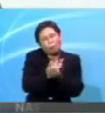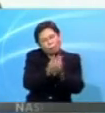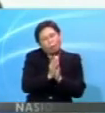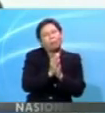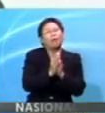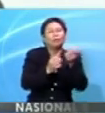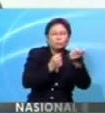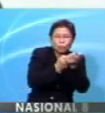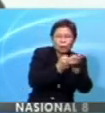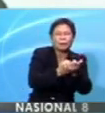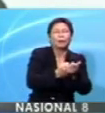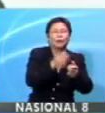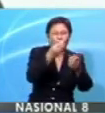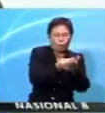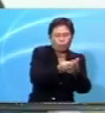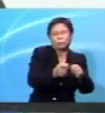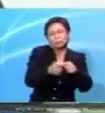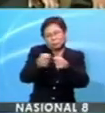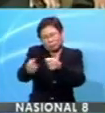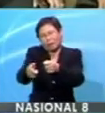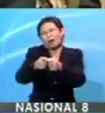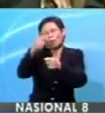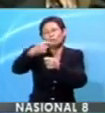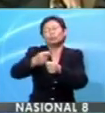mereka meniaga atau tambah modal